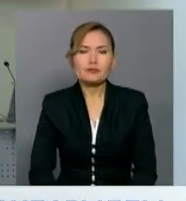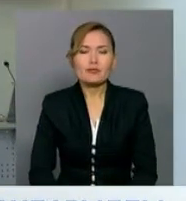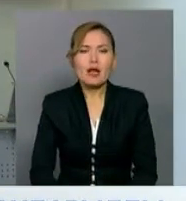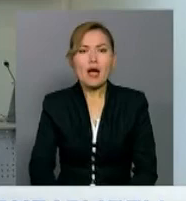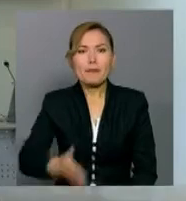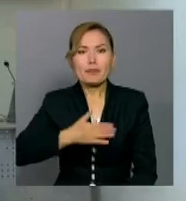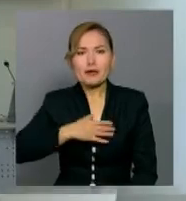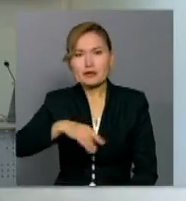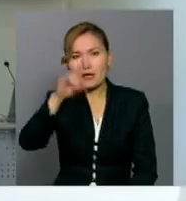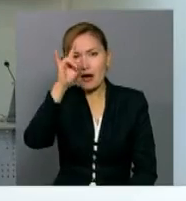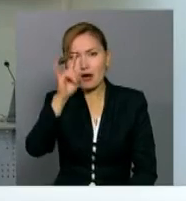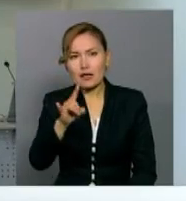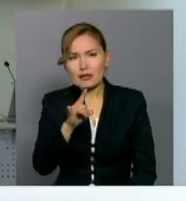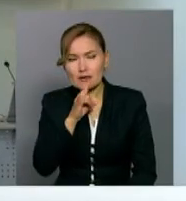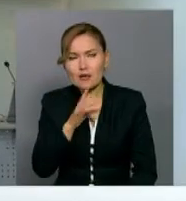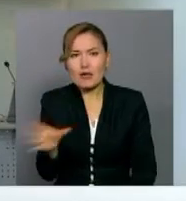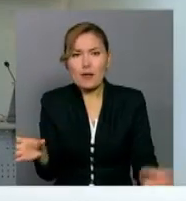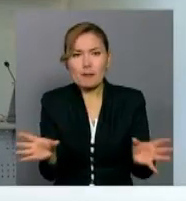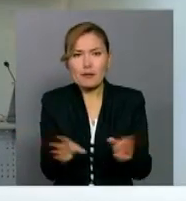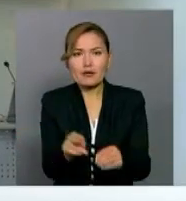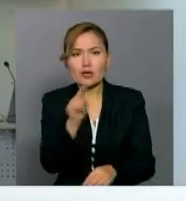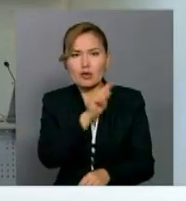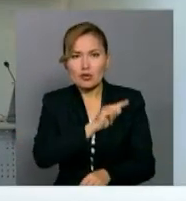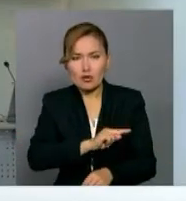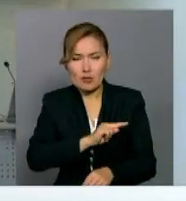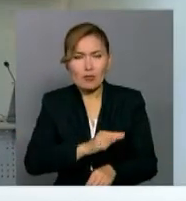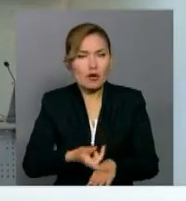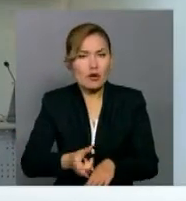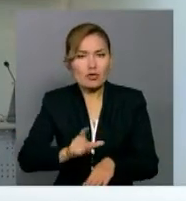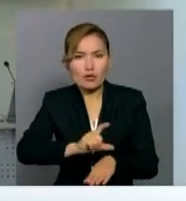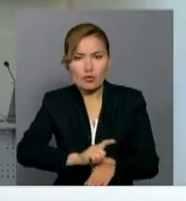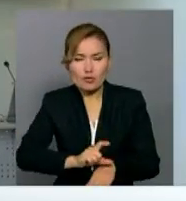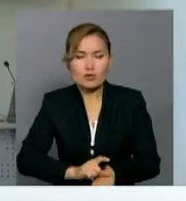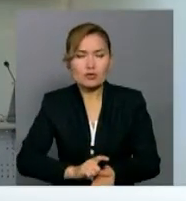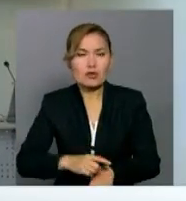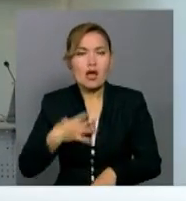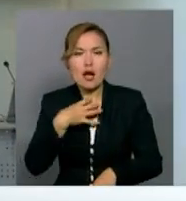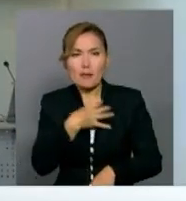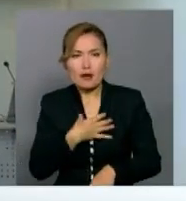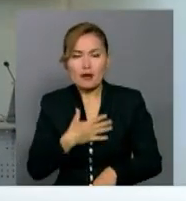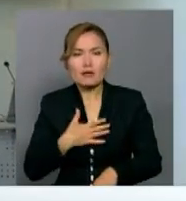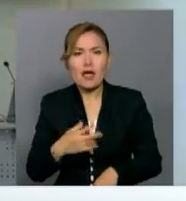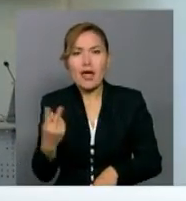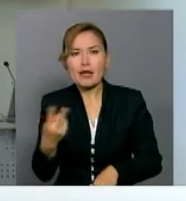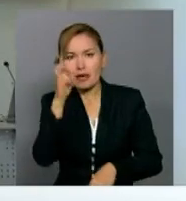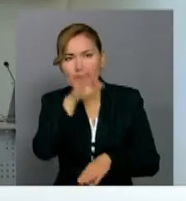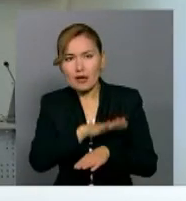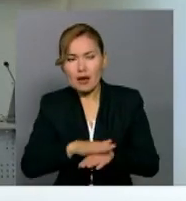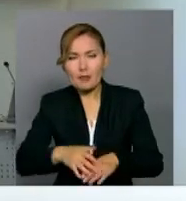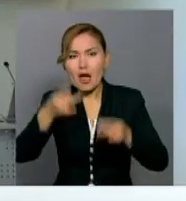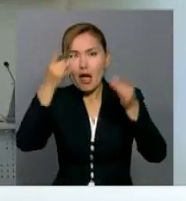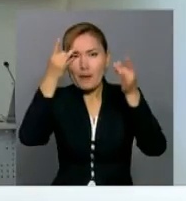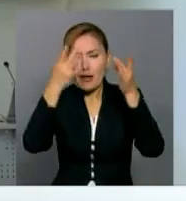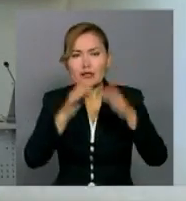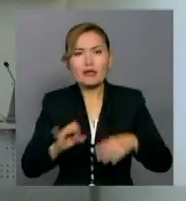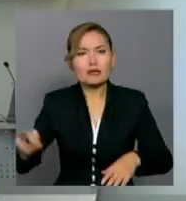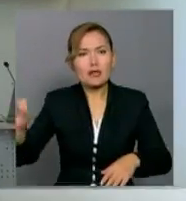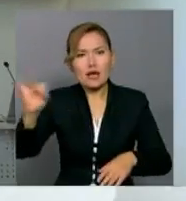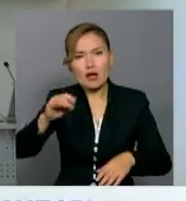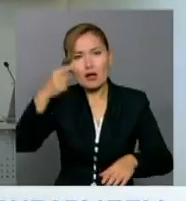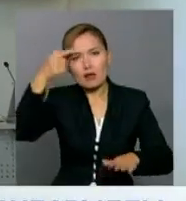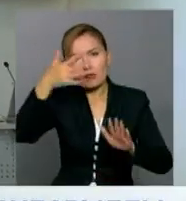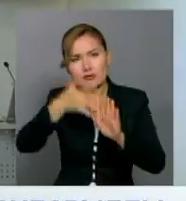Біз Қазақстанмен ұзақ мерзімді әріптестік орнатуға мүдделіміз. Ол үшін екі елдің халқы бір-бірінің мәдениетін, тарихын тереңірек тануы